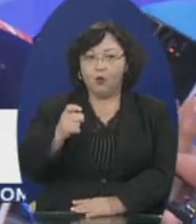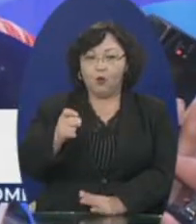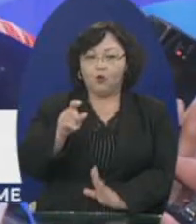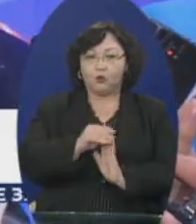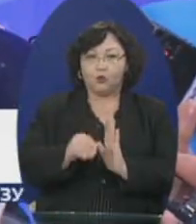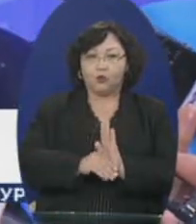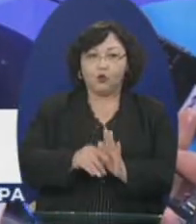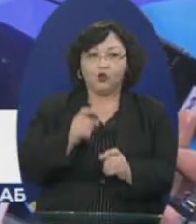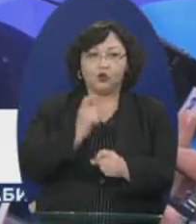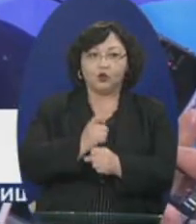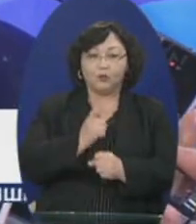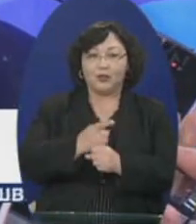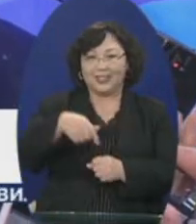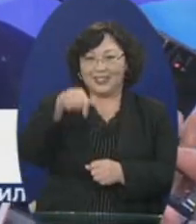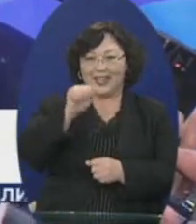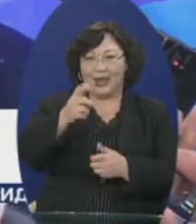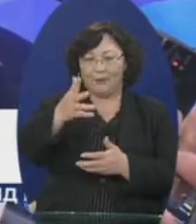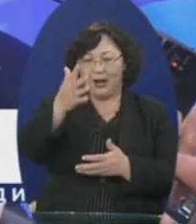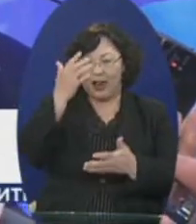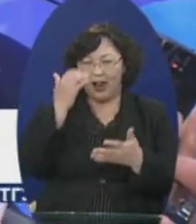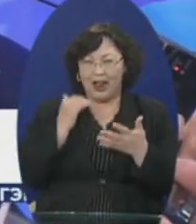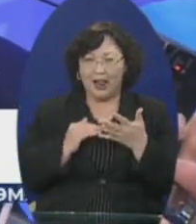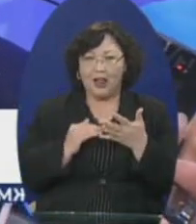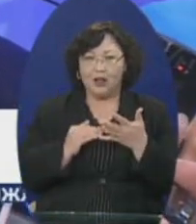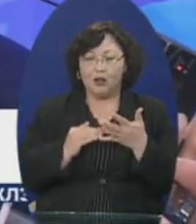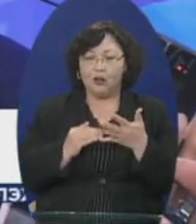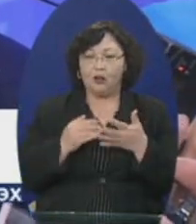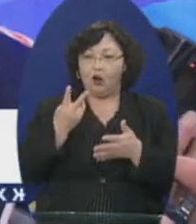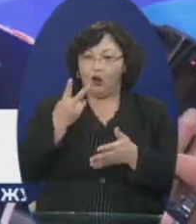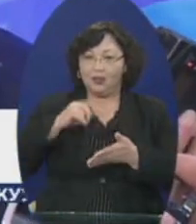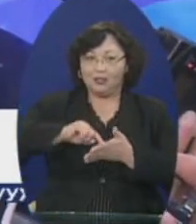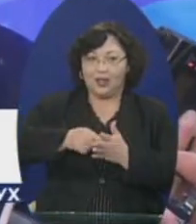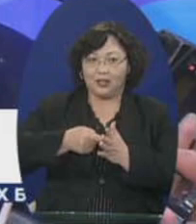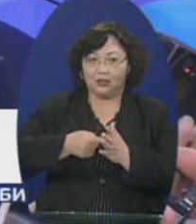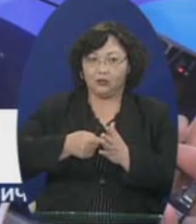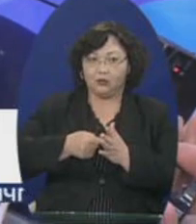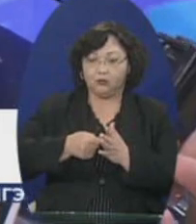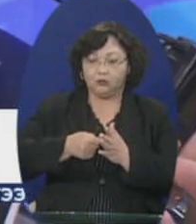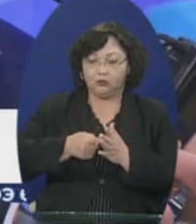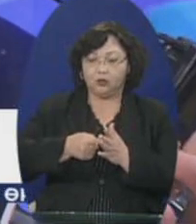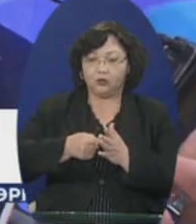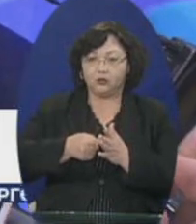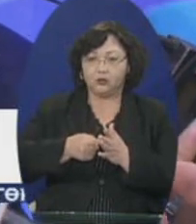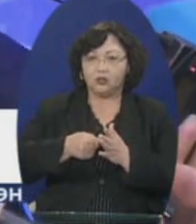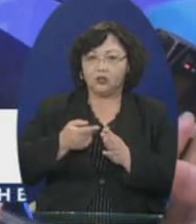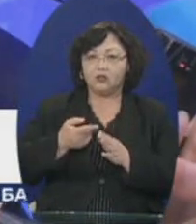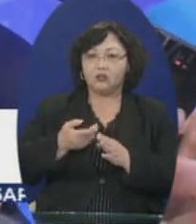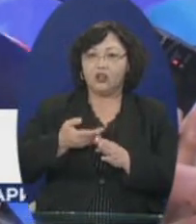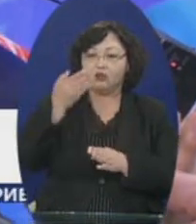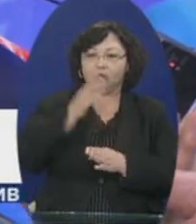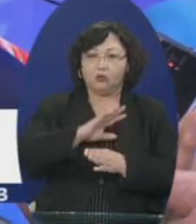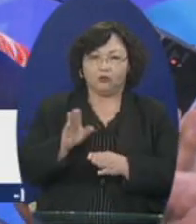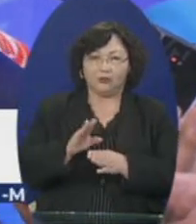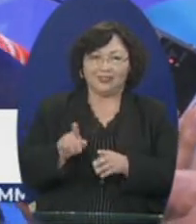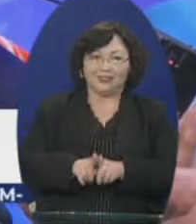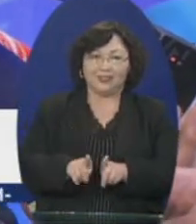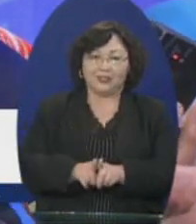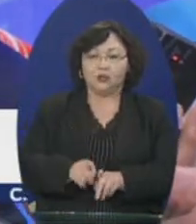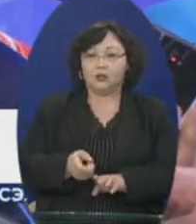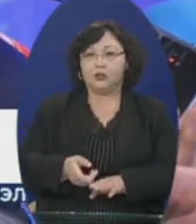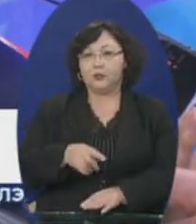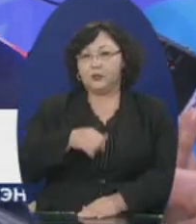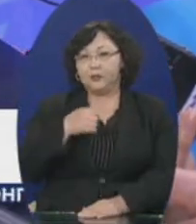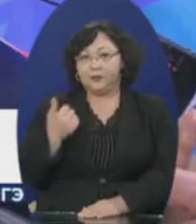хөтөлбөрийн хүсдэг доод хэмжээг одоо хоёр дахин өсдөөснөөс ихгүй байхаар гэдэг. За нөгөө нэг асуудал их юм бол бид